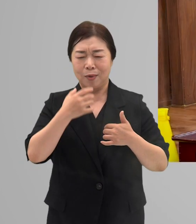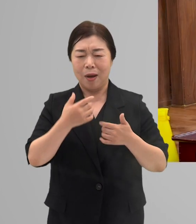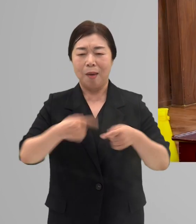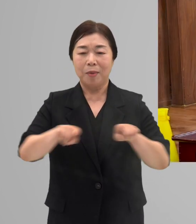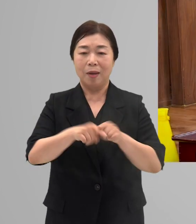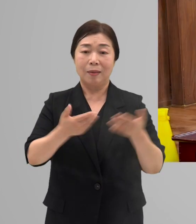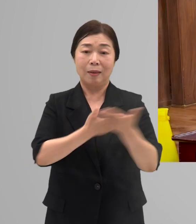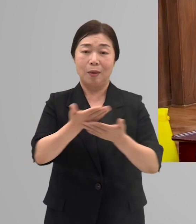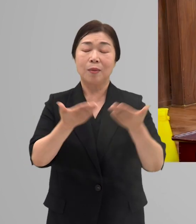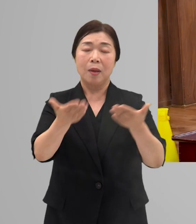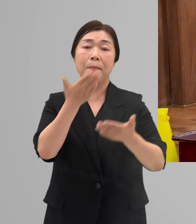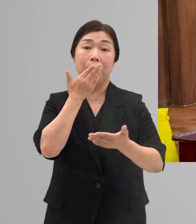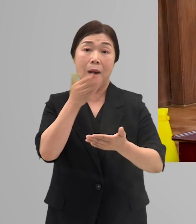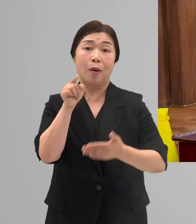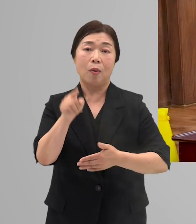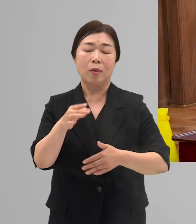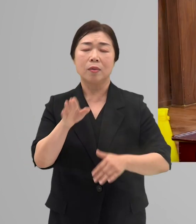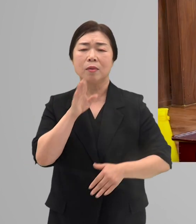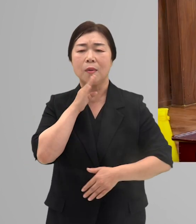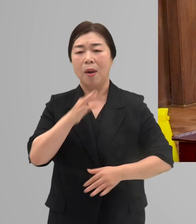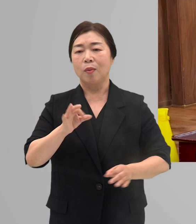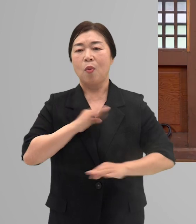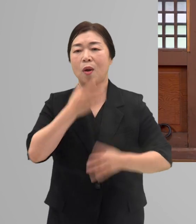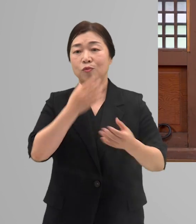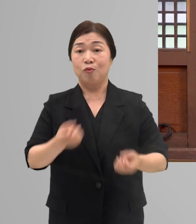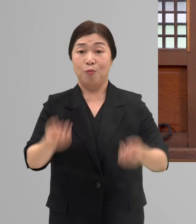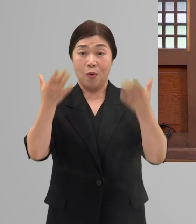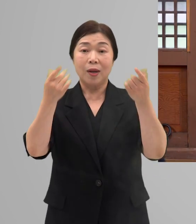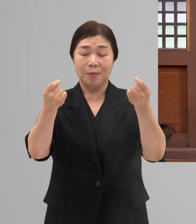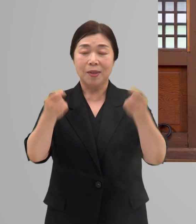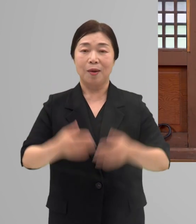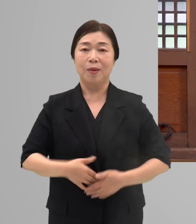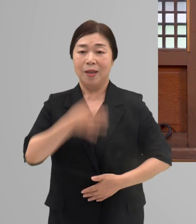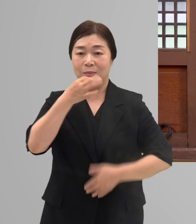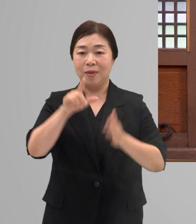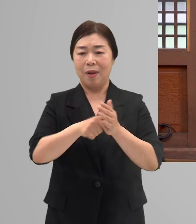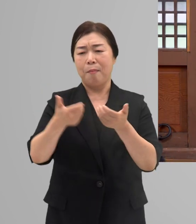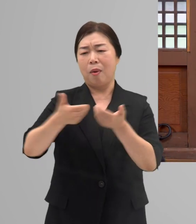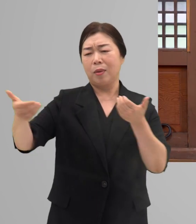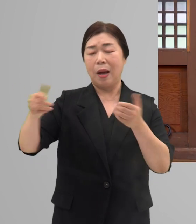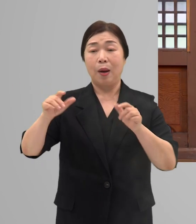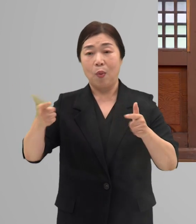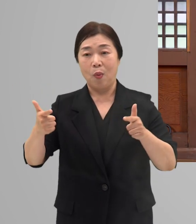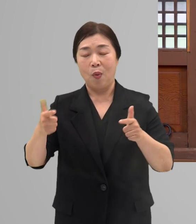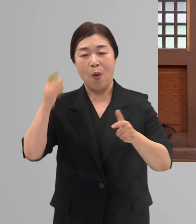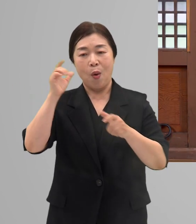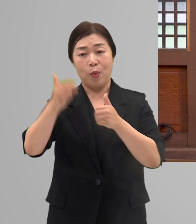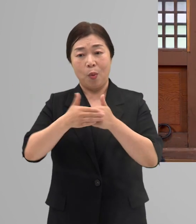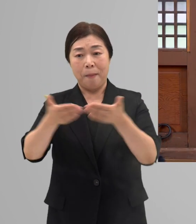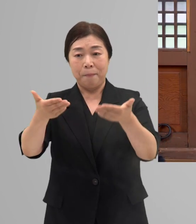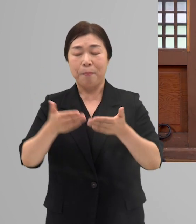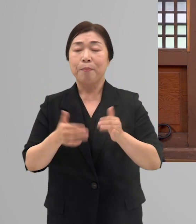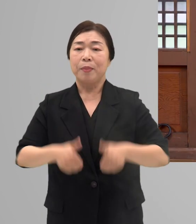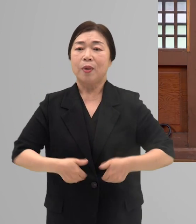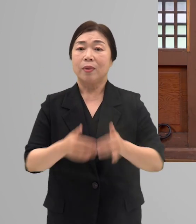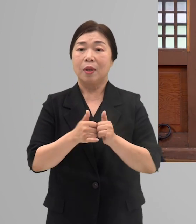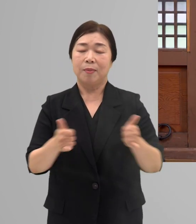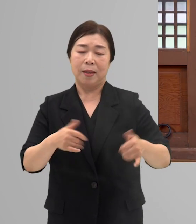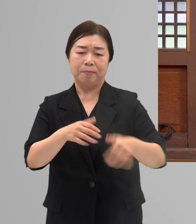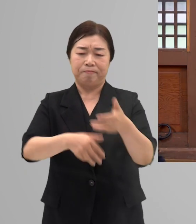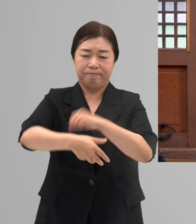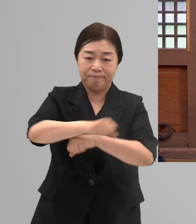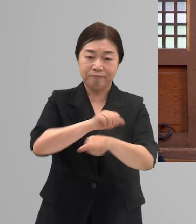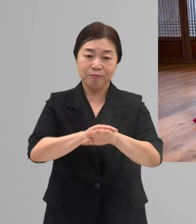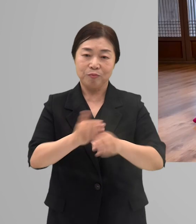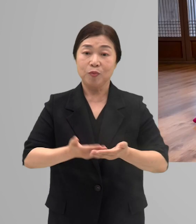누군가가 있다는 것은 정말 놀라운 축복이 아닐까요? 오늘은 힘들 때 멀어지지 않고 도움이 필요한 사람에게 기꺼이